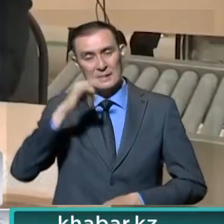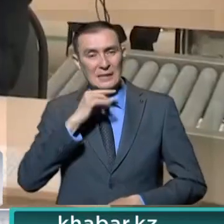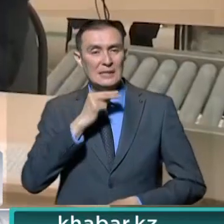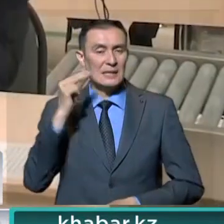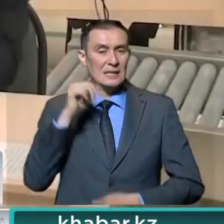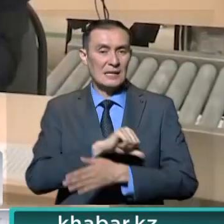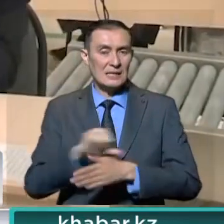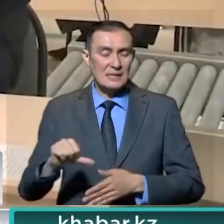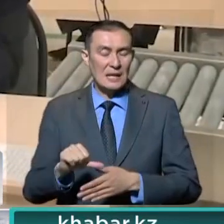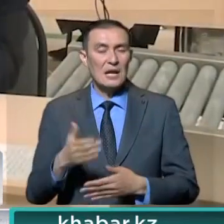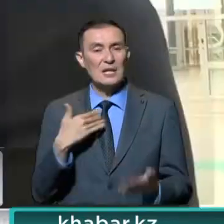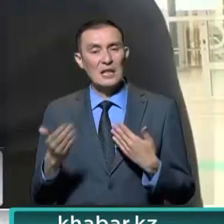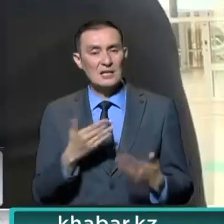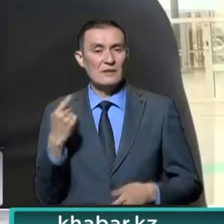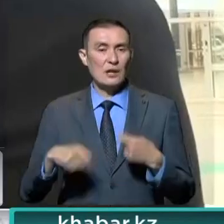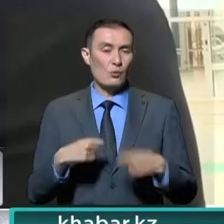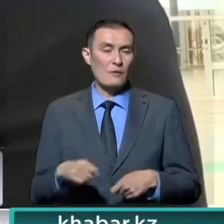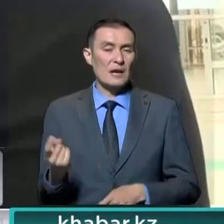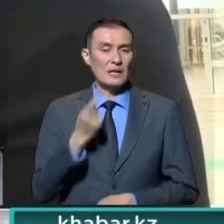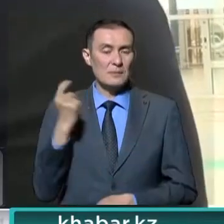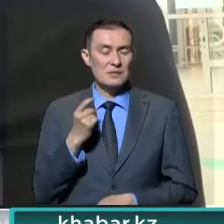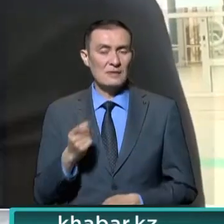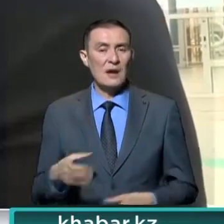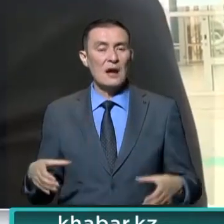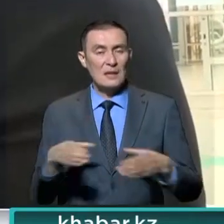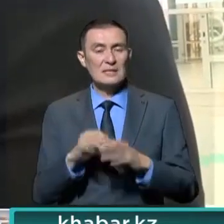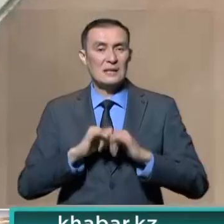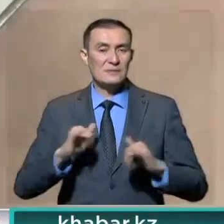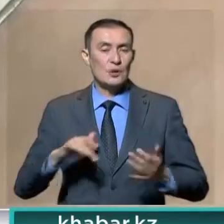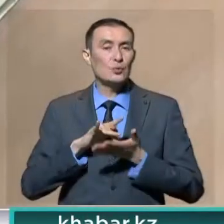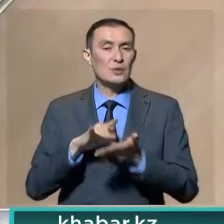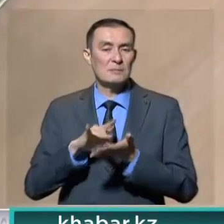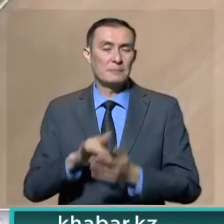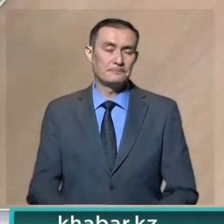и Китая для налаживания торгово-экономического альянса, а также для развития туризма.